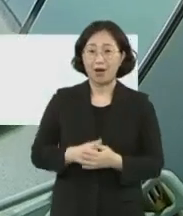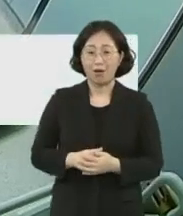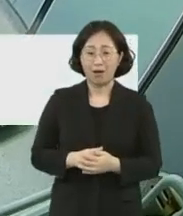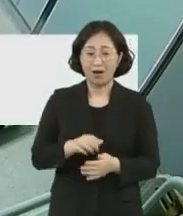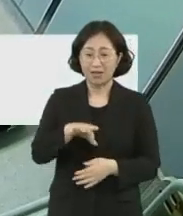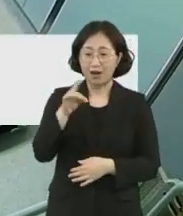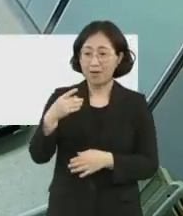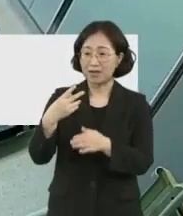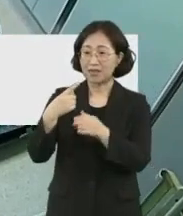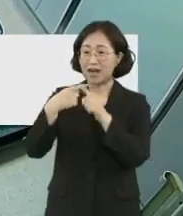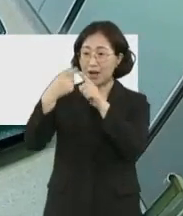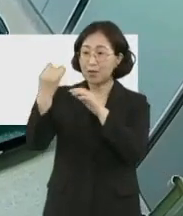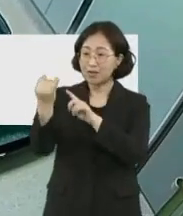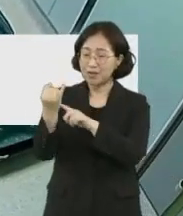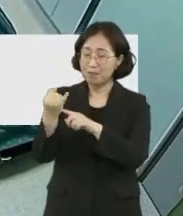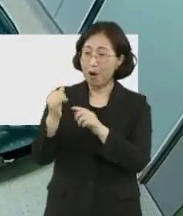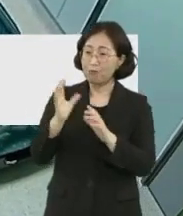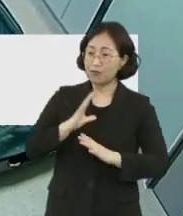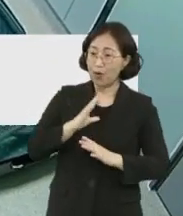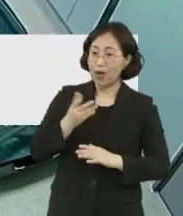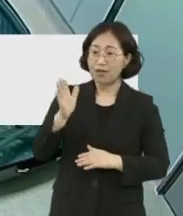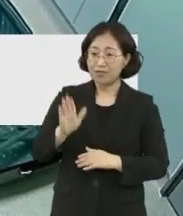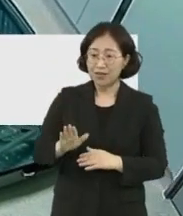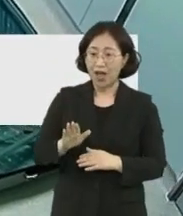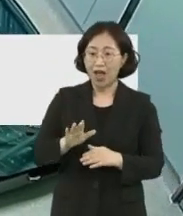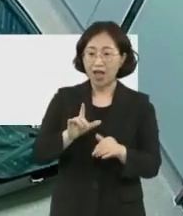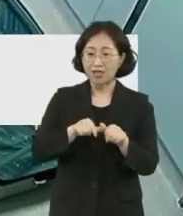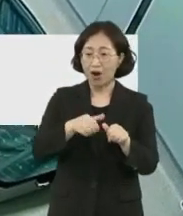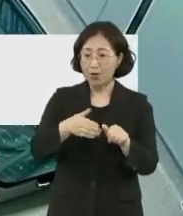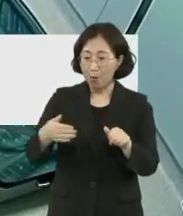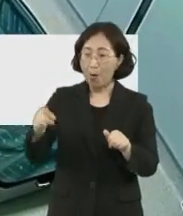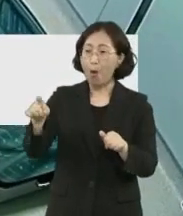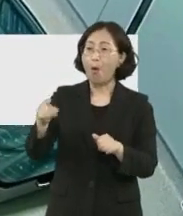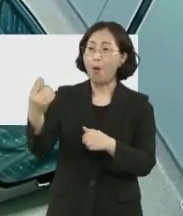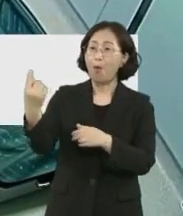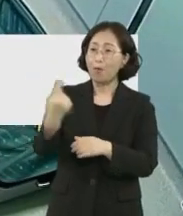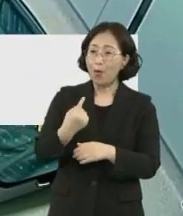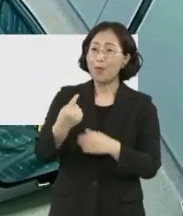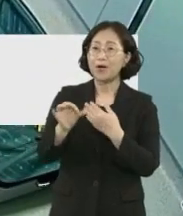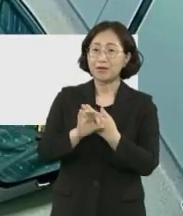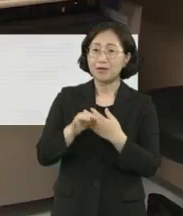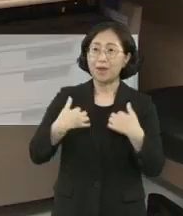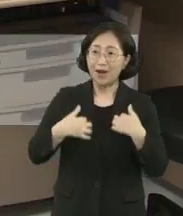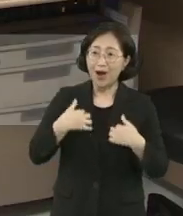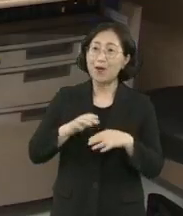되게 무서워했어요. 근데 나중에는 아이가 너무 이제 선생님 보면 반가워하고 인사하고.